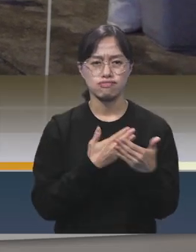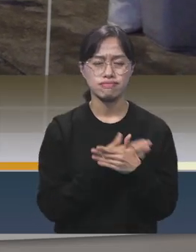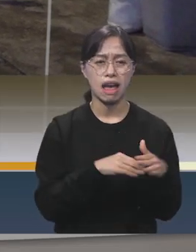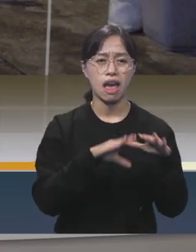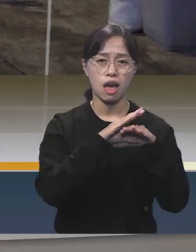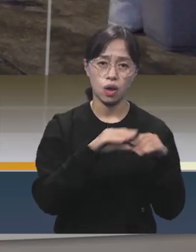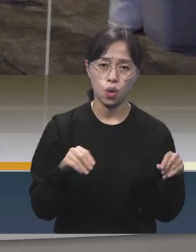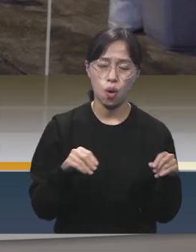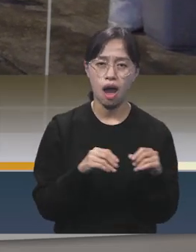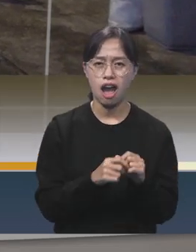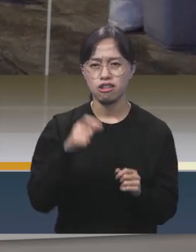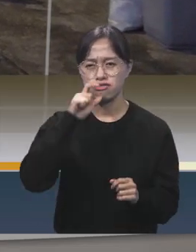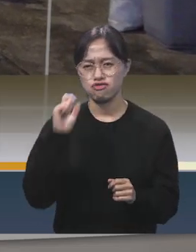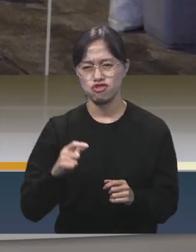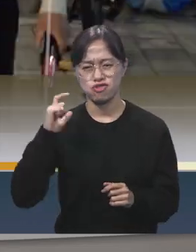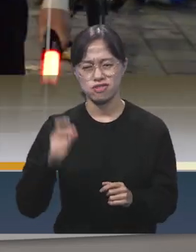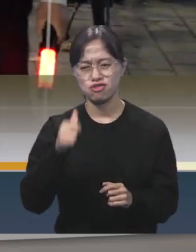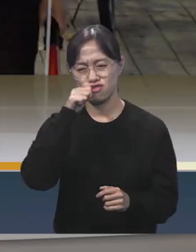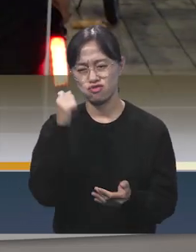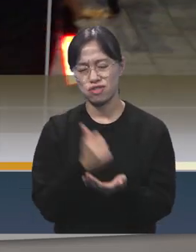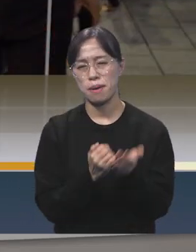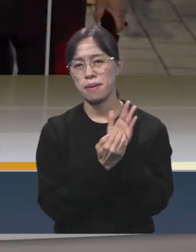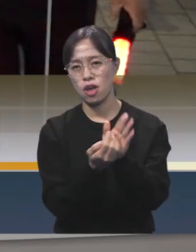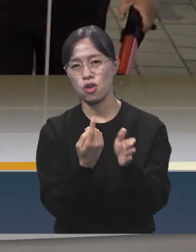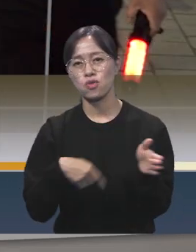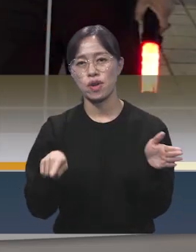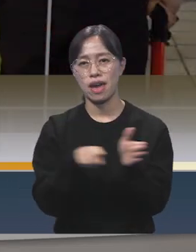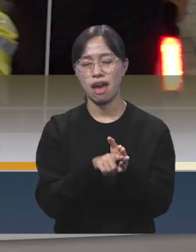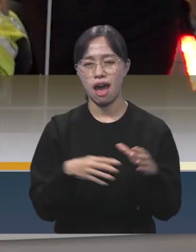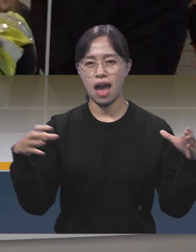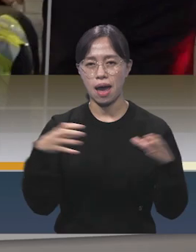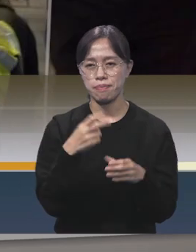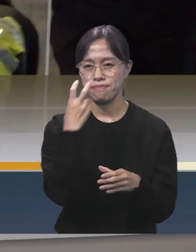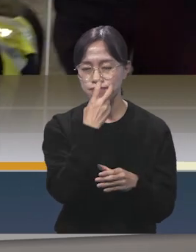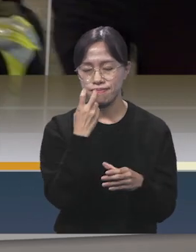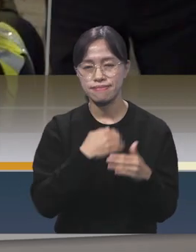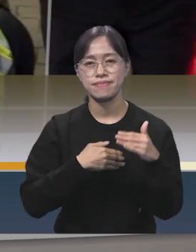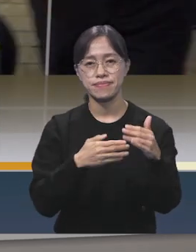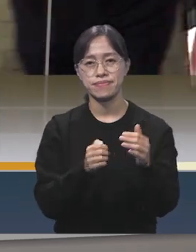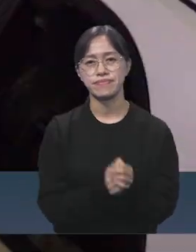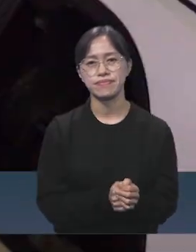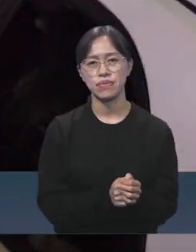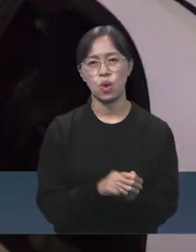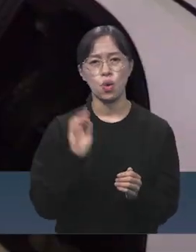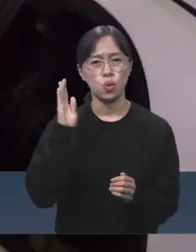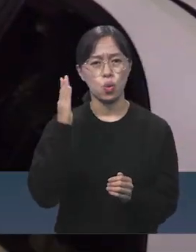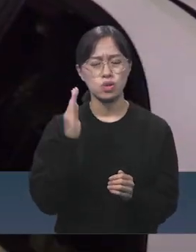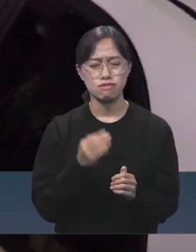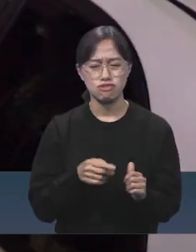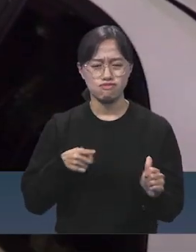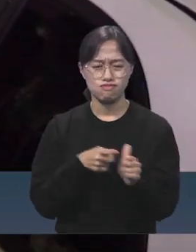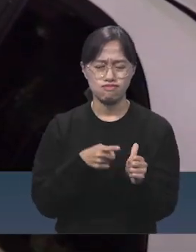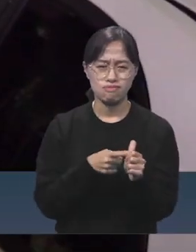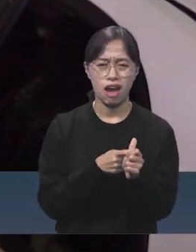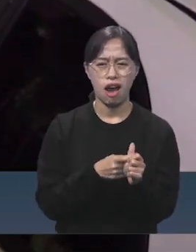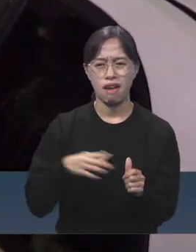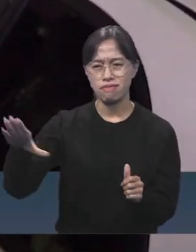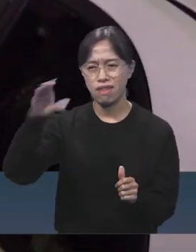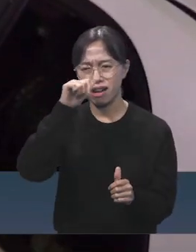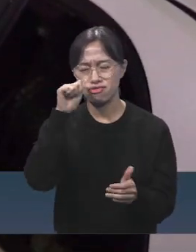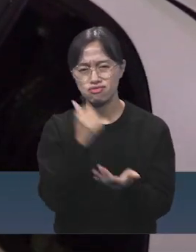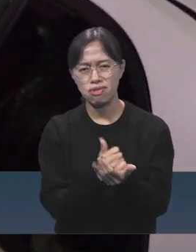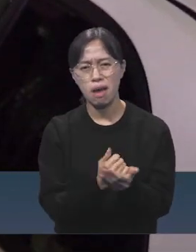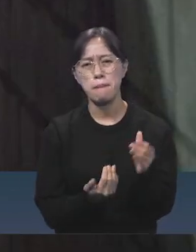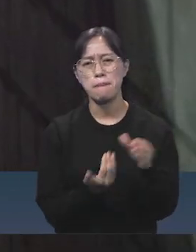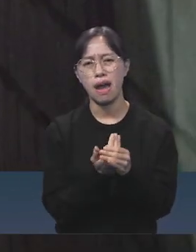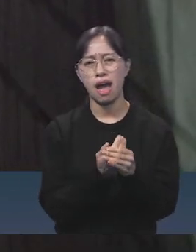구민 불안 해소와 강력 범죄 예방을 위한 합동 순찰이 진행됐습니다 최근 전국적으로 무차별